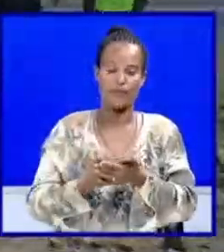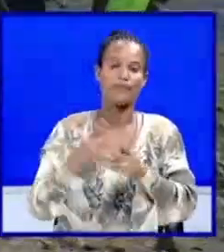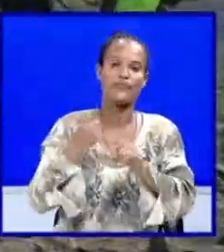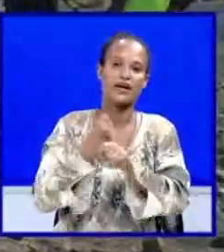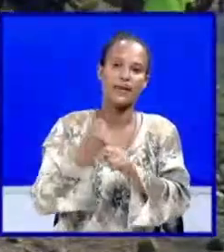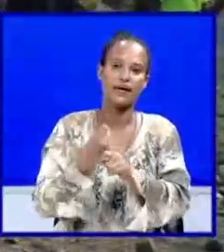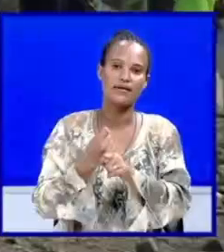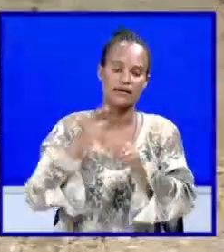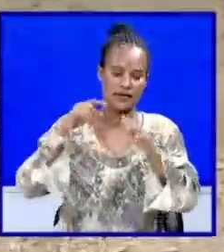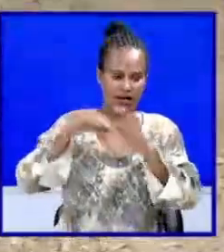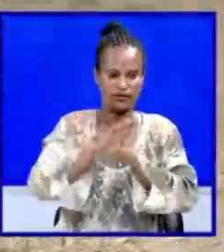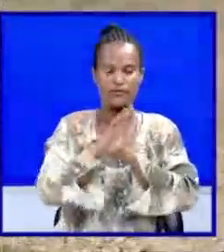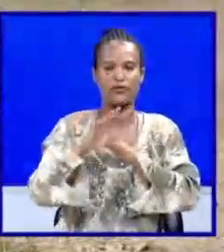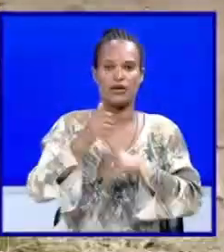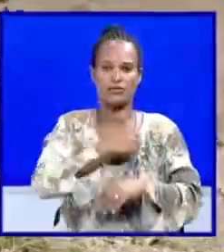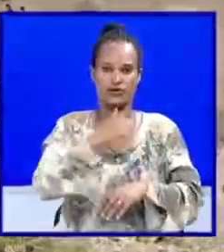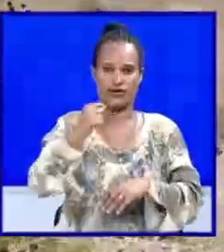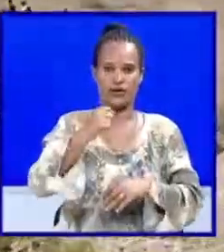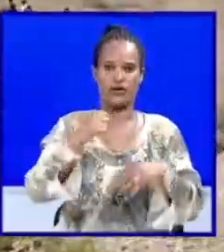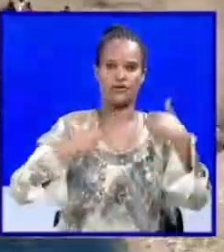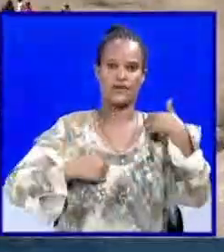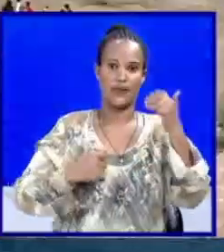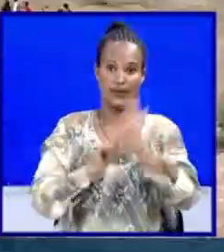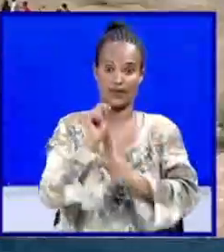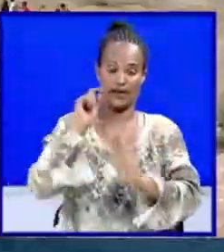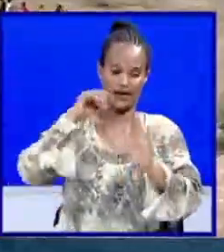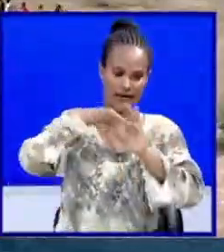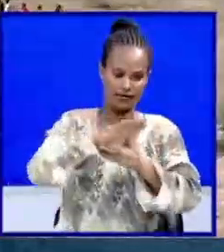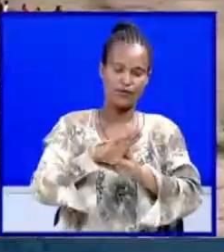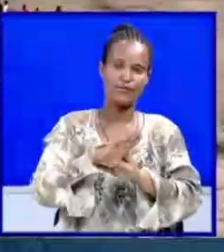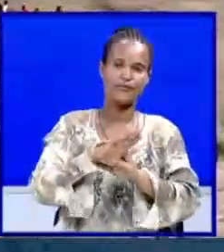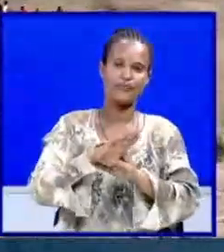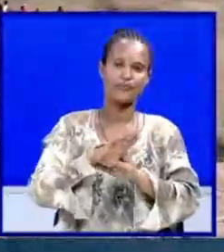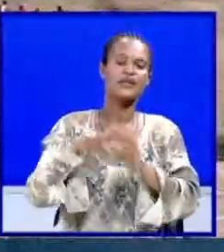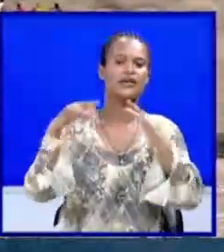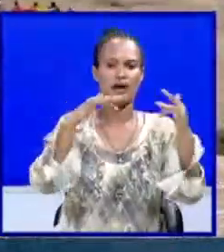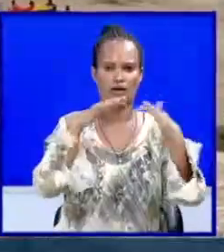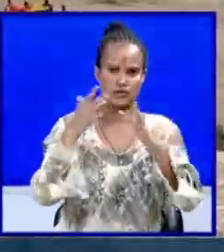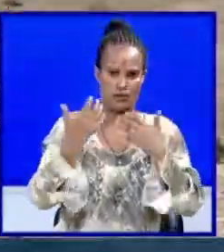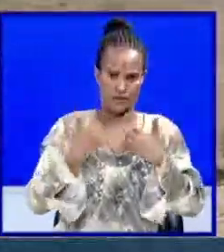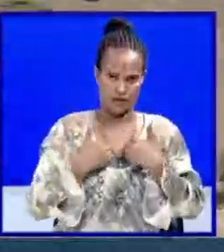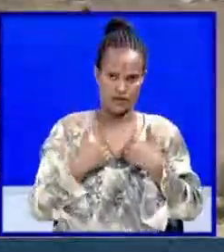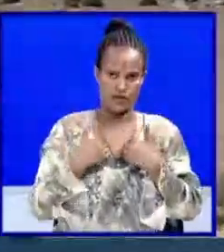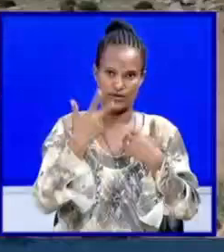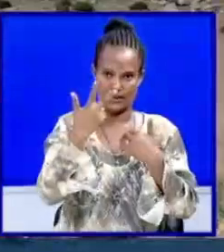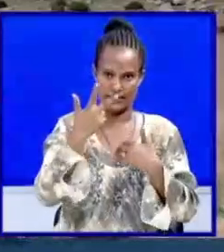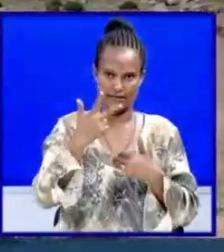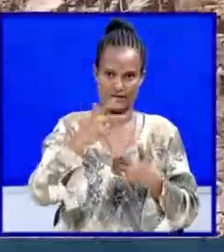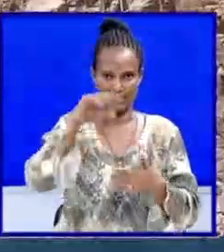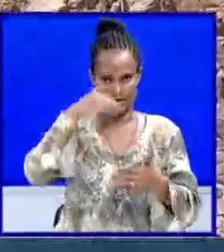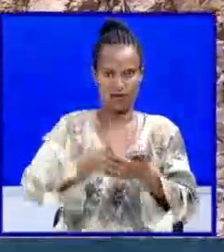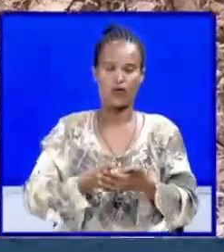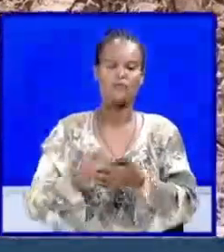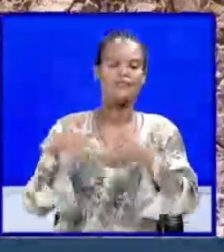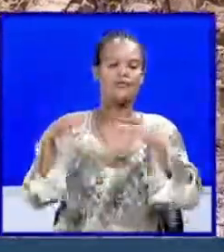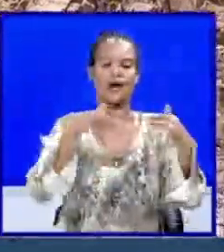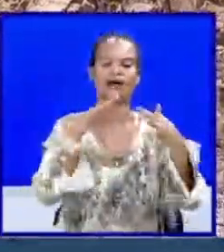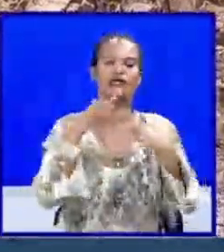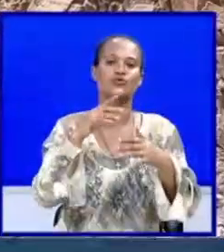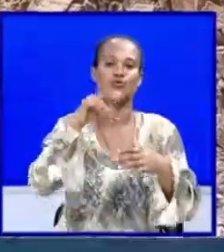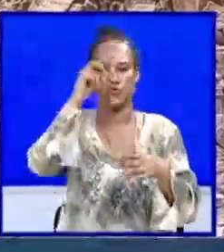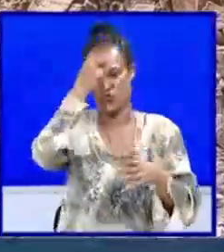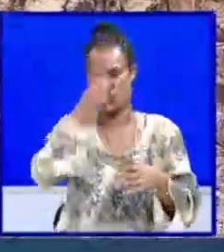ፀላእቲ ሓሪኖም ናብ ኣባላት ጅግና ሰራዊት ትግራይ ተፀንቢሮም በጃ ህዝቢ ኮይኖም ይቃለሱ ከም ዘለው ሰለስተ ደቆም ዘጋደሉ